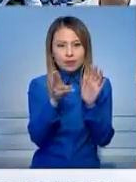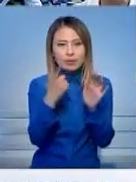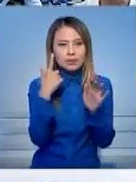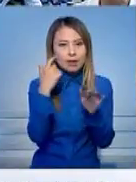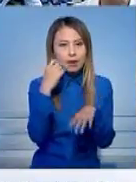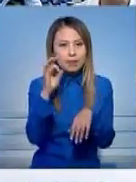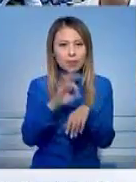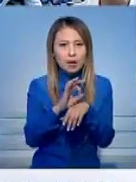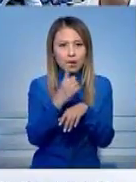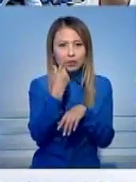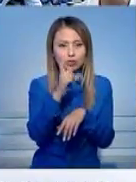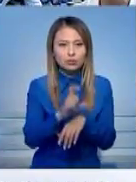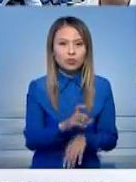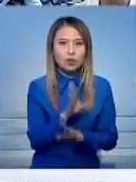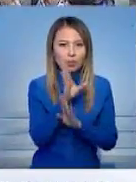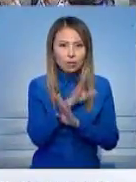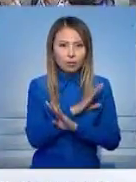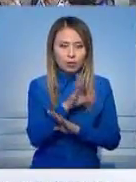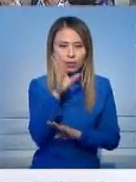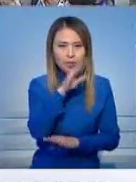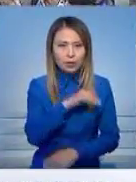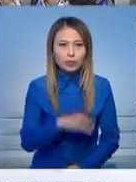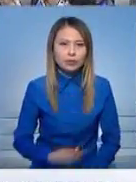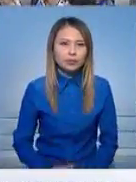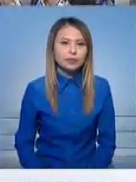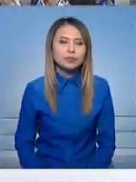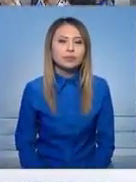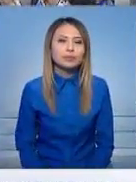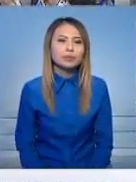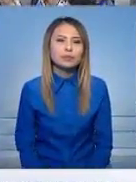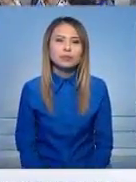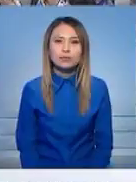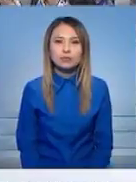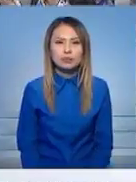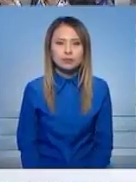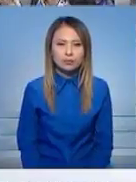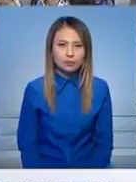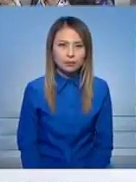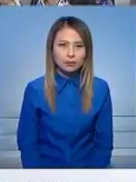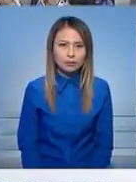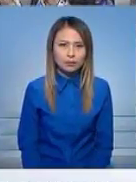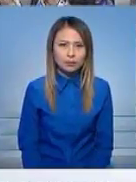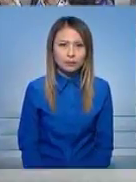диабетінен бір адам көз жұмады. Рауан Мыңбаев, Асхат Қарақошиев, хабар 24.